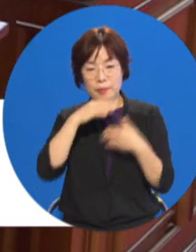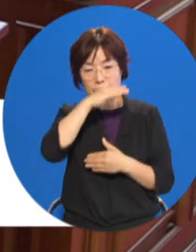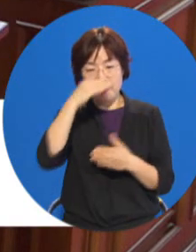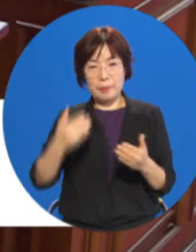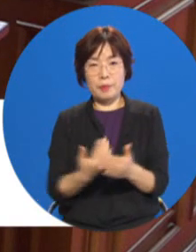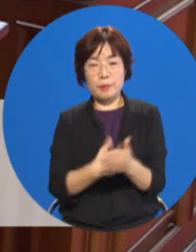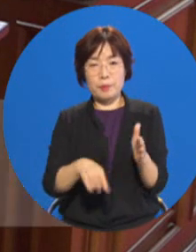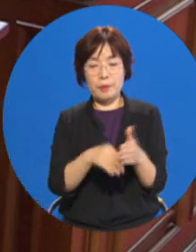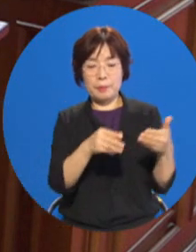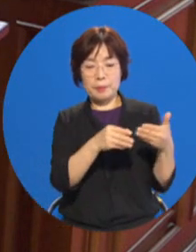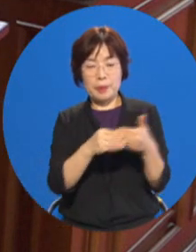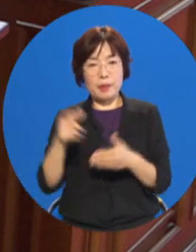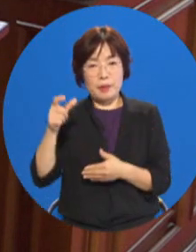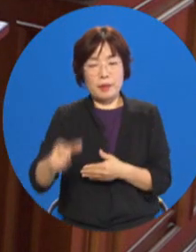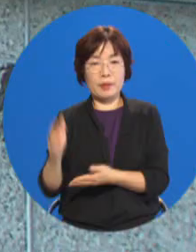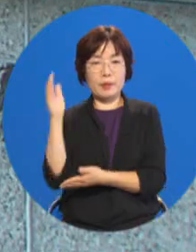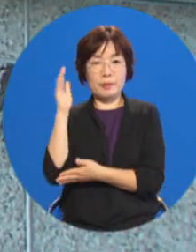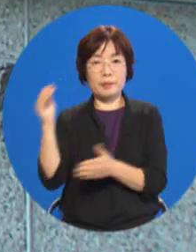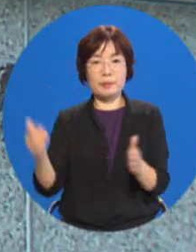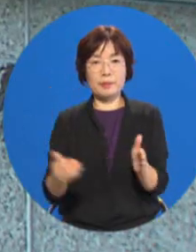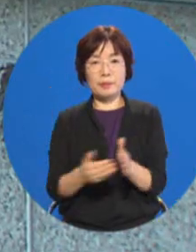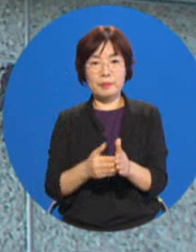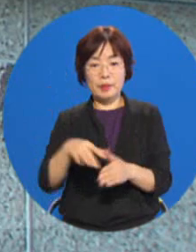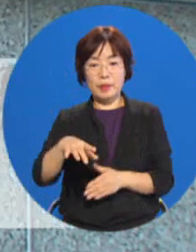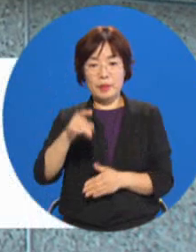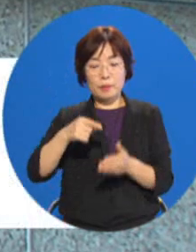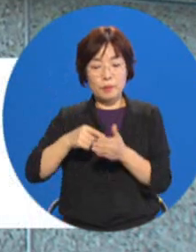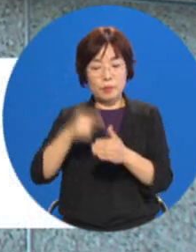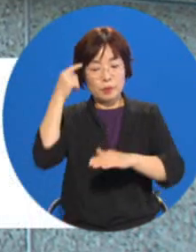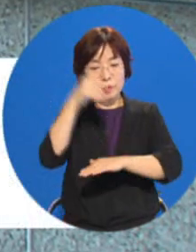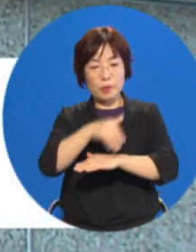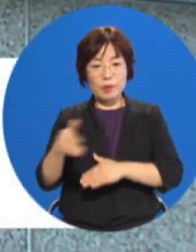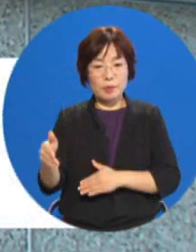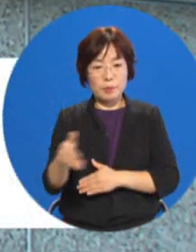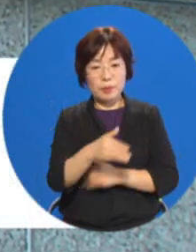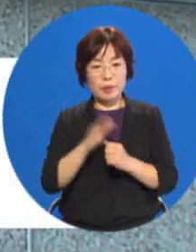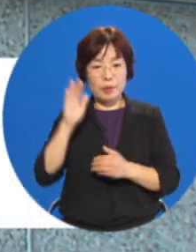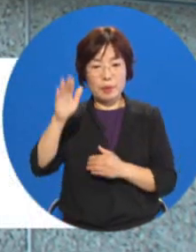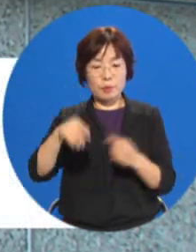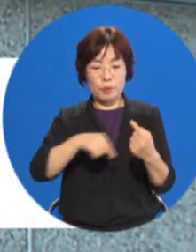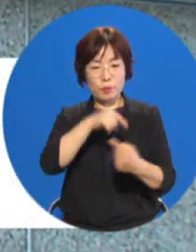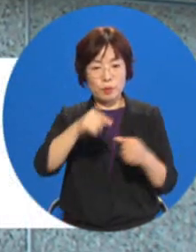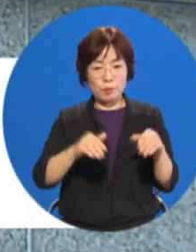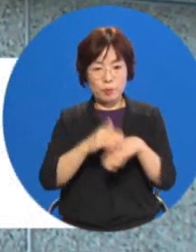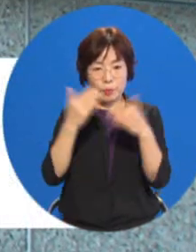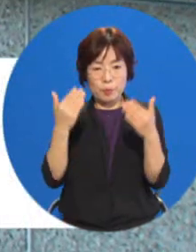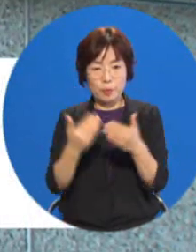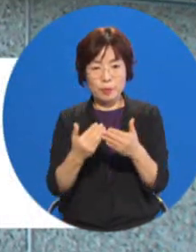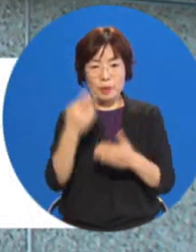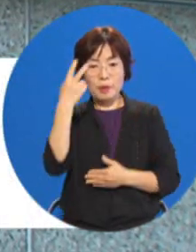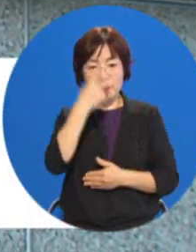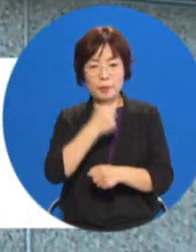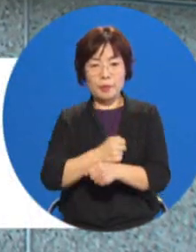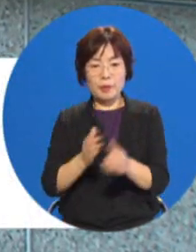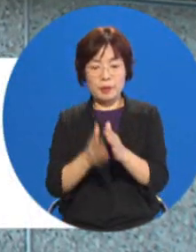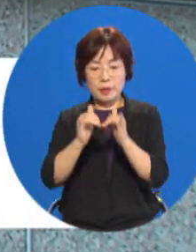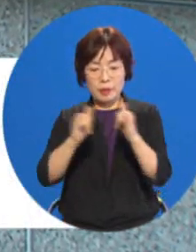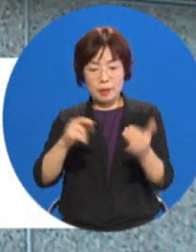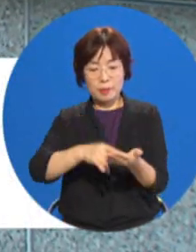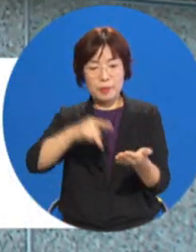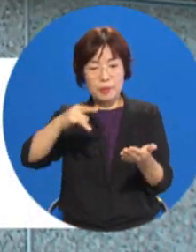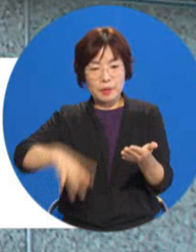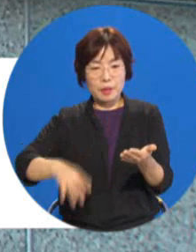발전을 이끌겠다고 강조했습니다. 처음 추진 계획부터 향후 운영까지 전부 철저히